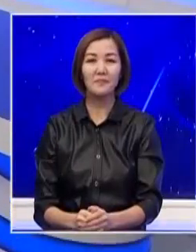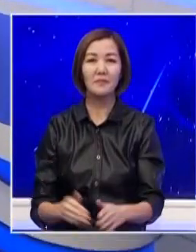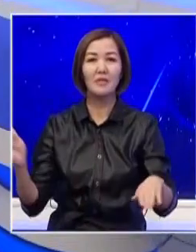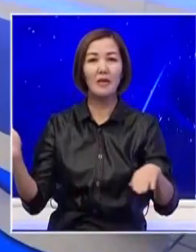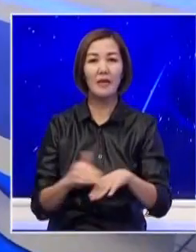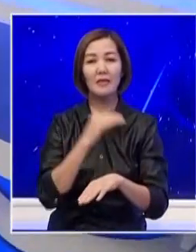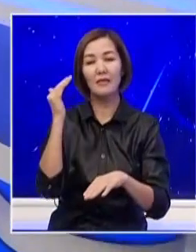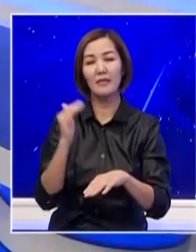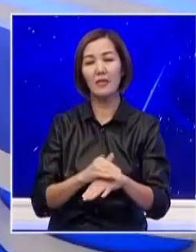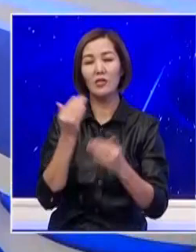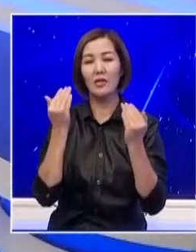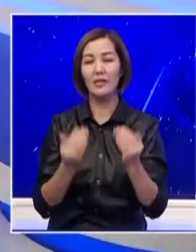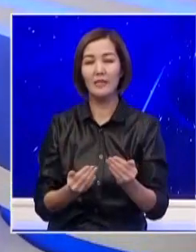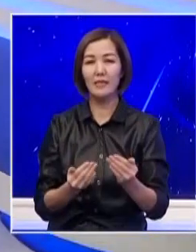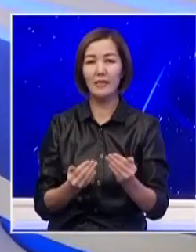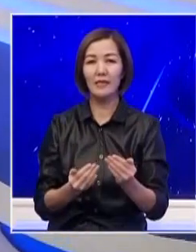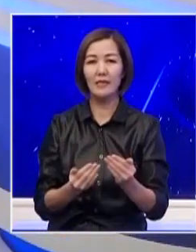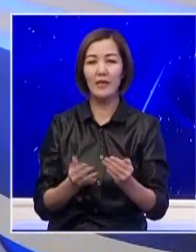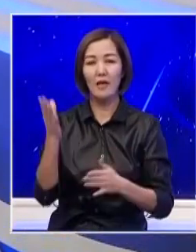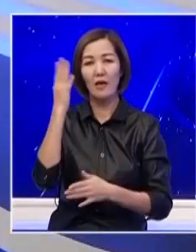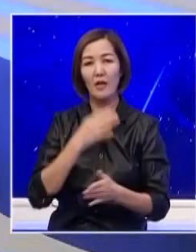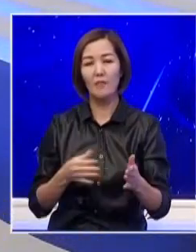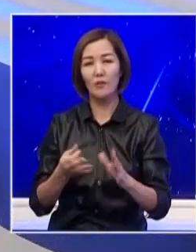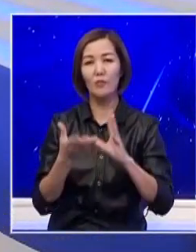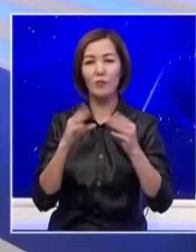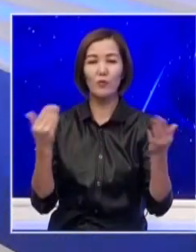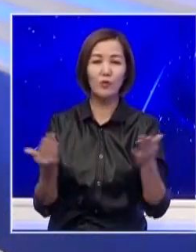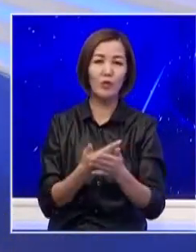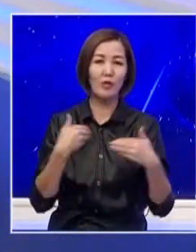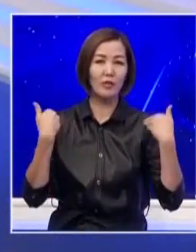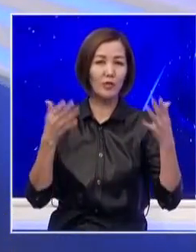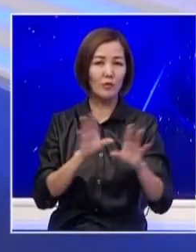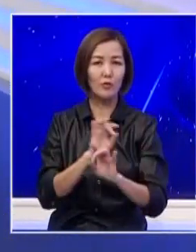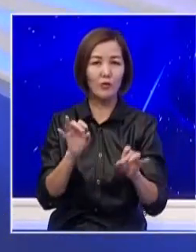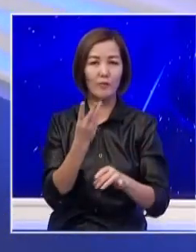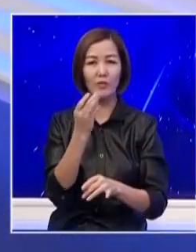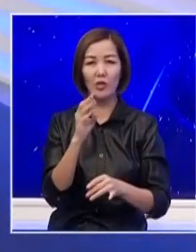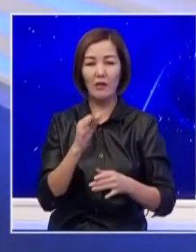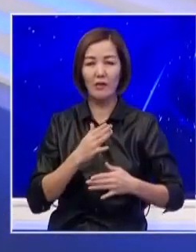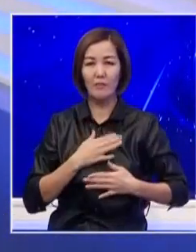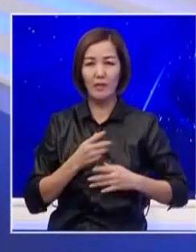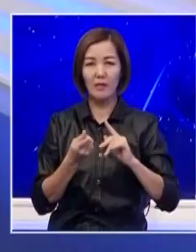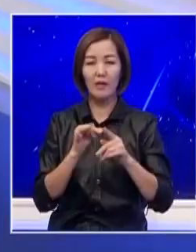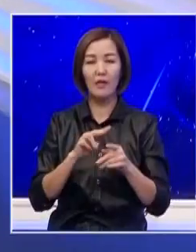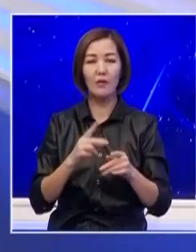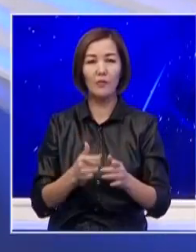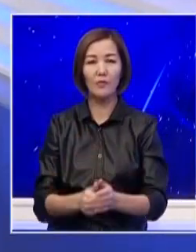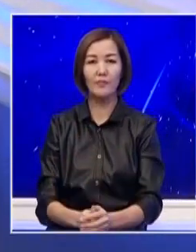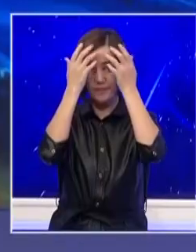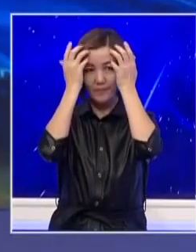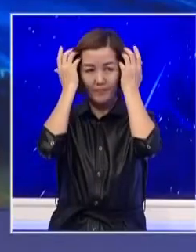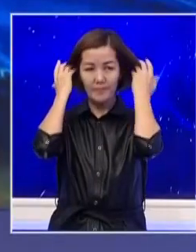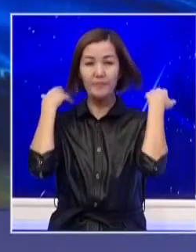Қайырлы кеш, қадірменді көрермен, Жетісу арнасы тікелей эфирінде Алматы облысының қорытынды жаңалықтары. Студияда мен Шалқар Нұрмұхамбет, суырда тұрмада Айгүл Жұмашқызы.